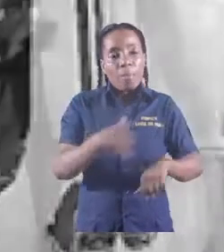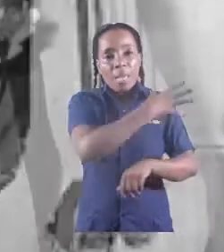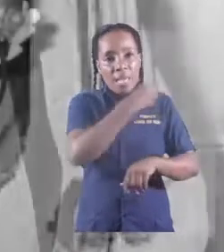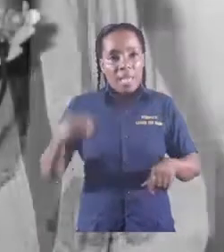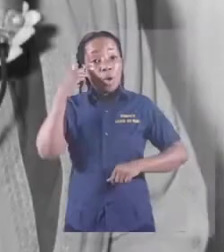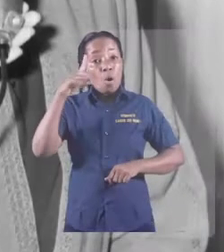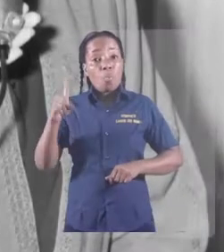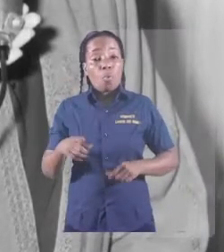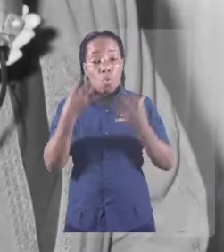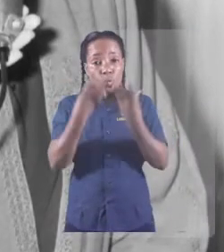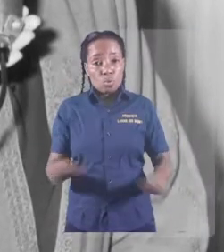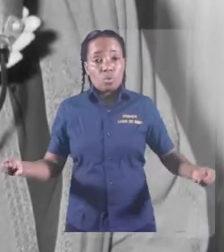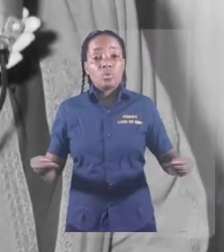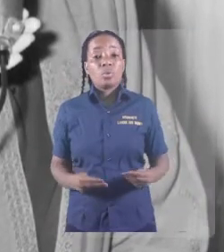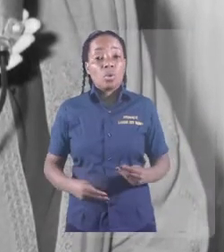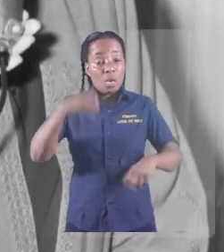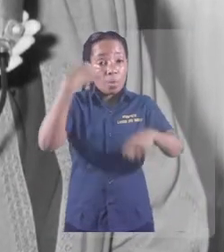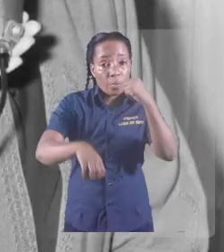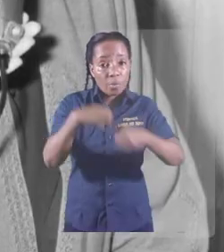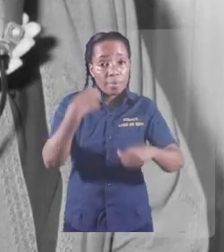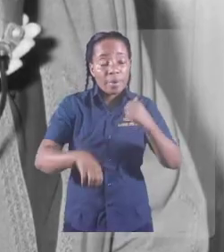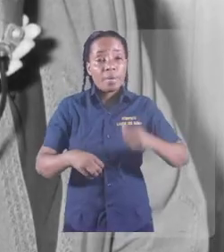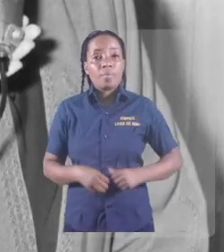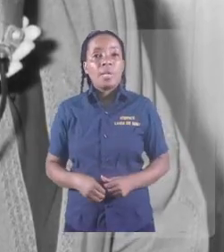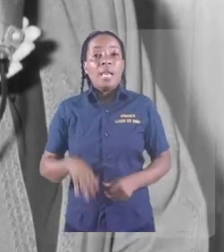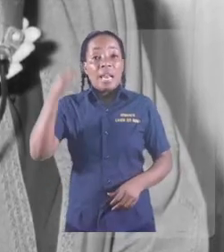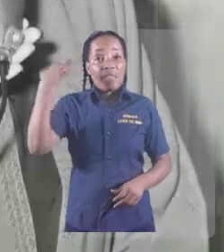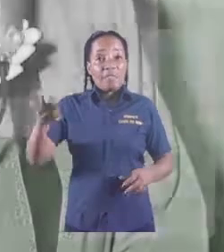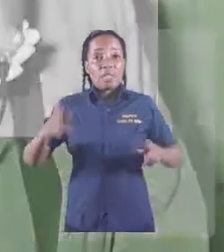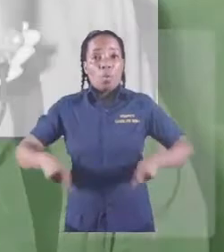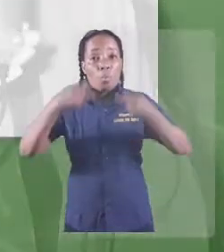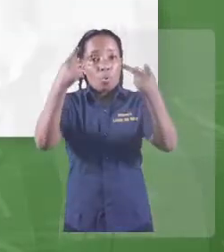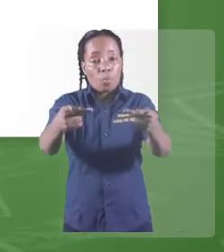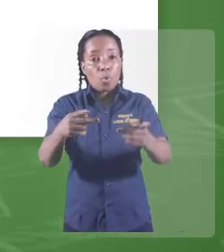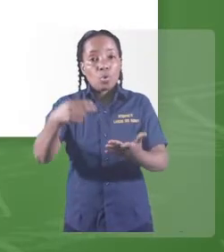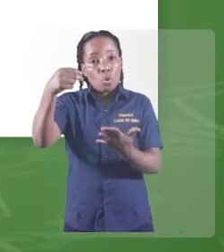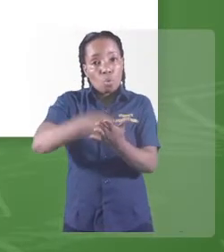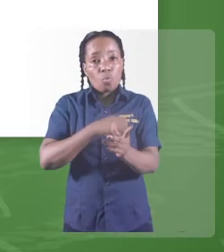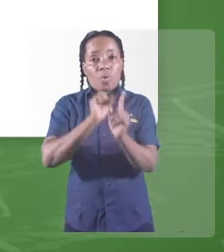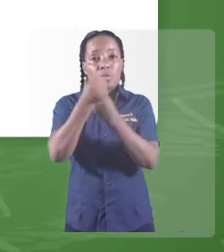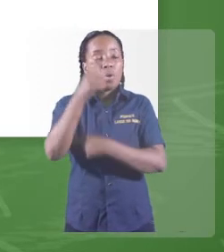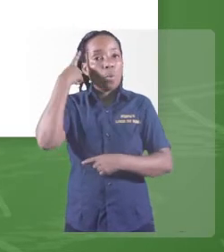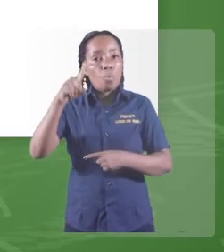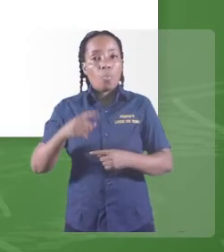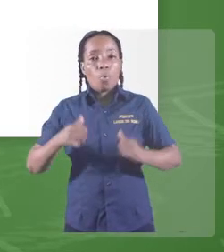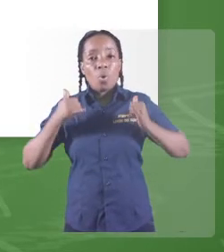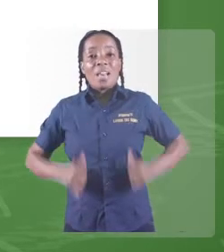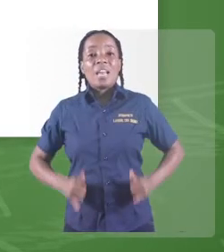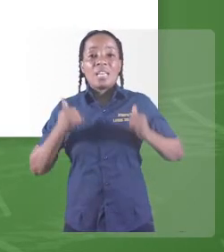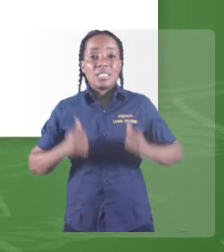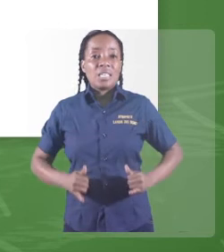crise, la France propose un nouveau statut pour l'Algérie, le 20 septembre